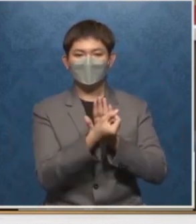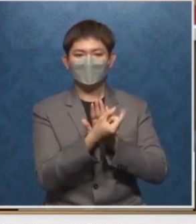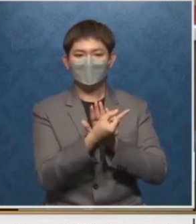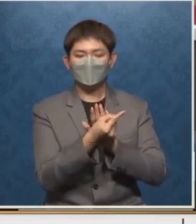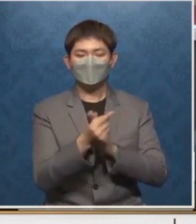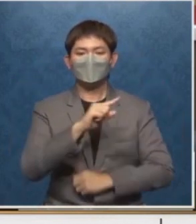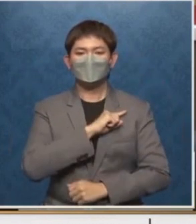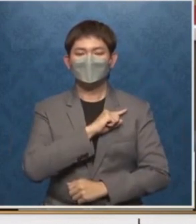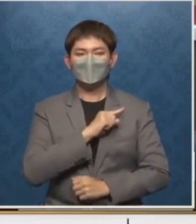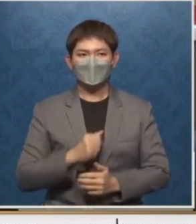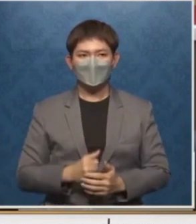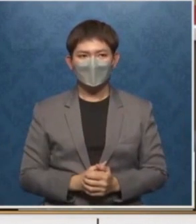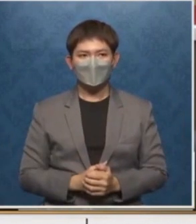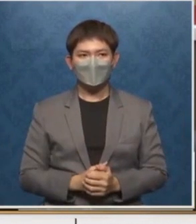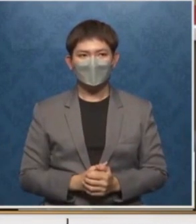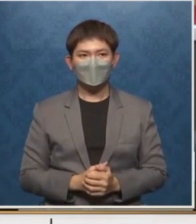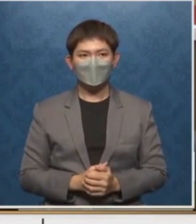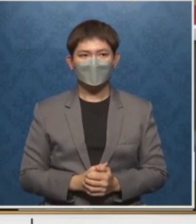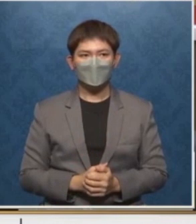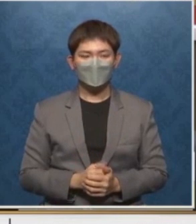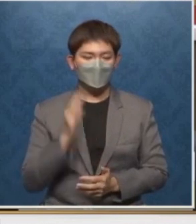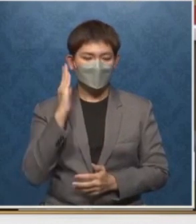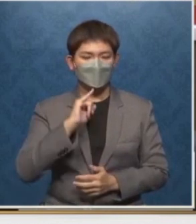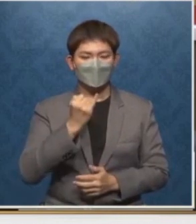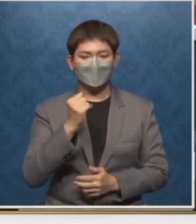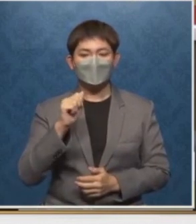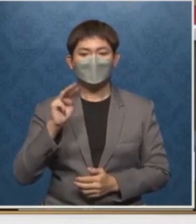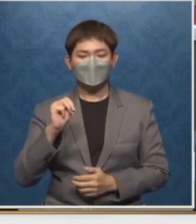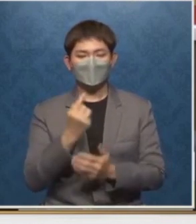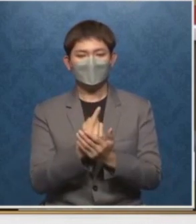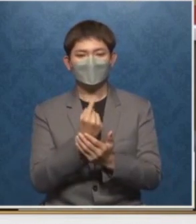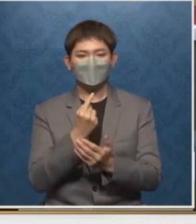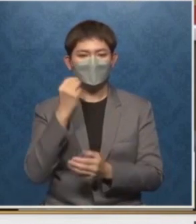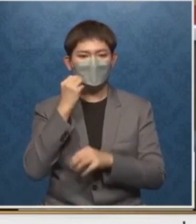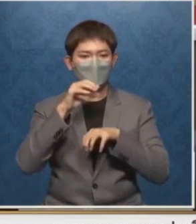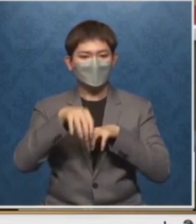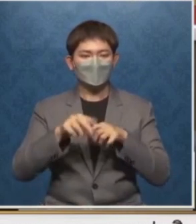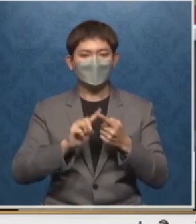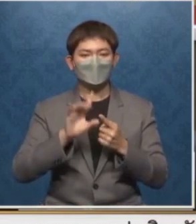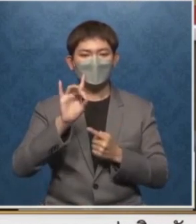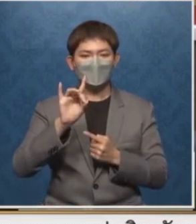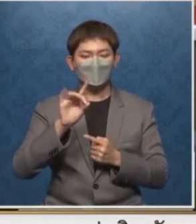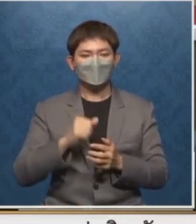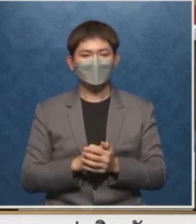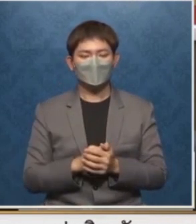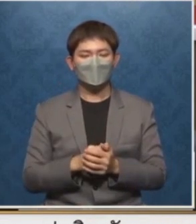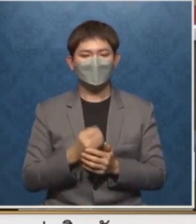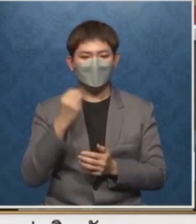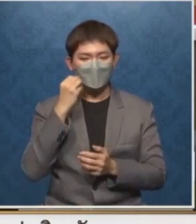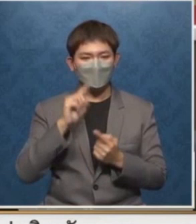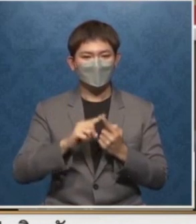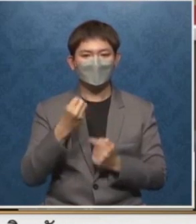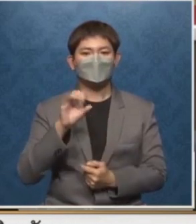นายจอมศรีวงศาตัวแทนบ้านคูขาดหมู่8บ้านคำเจริญหมู่17บ้านคำปะกั้ง